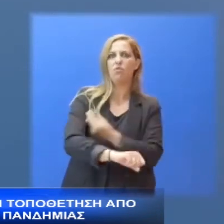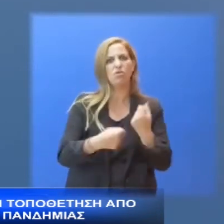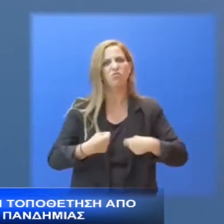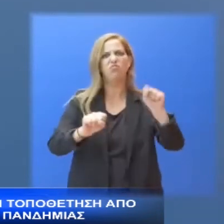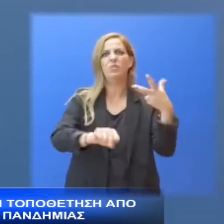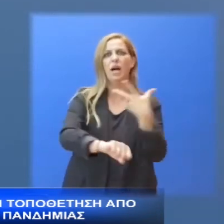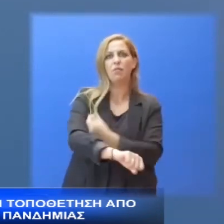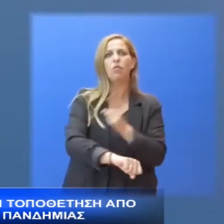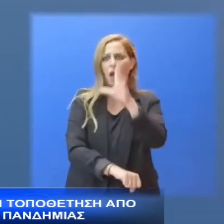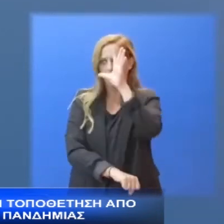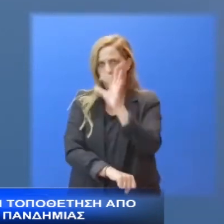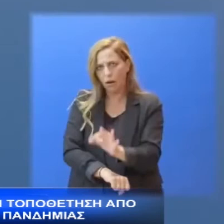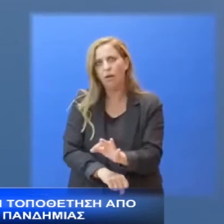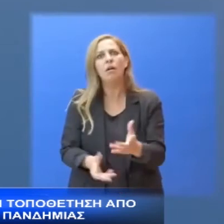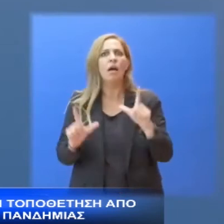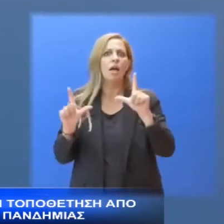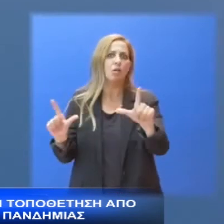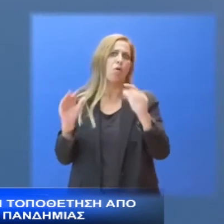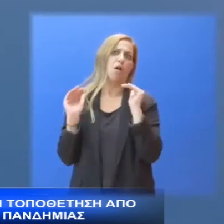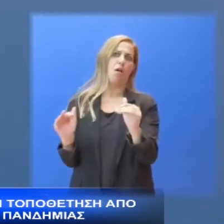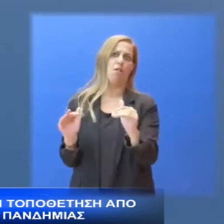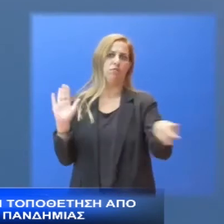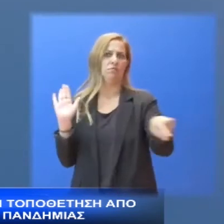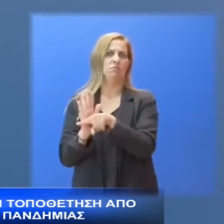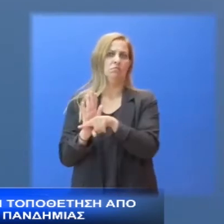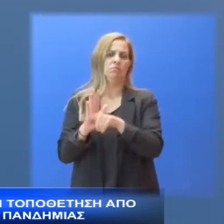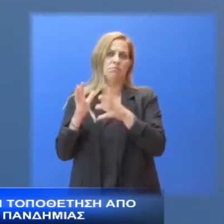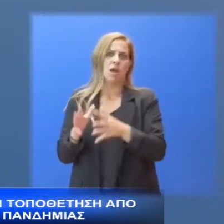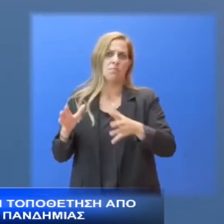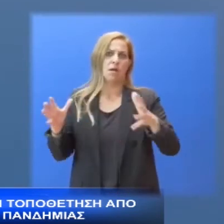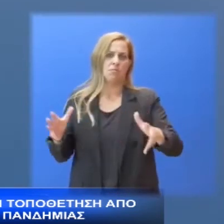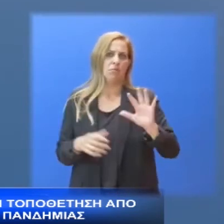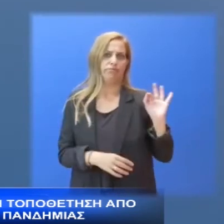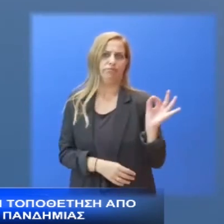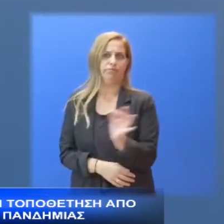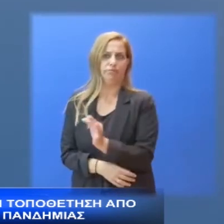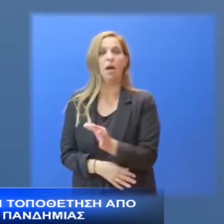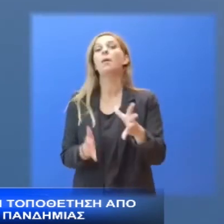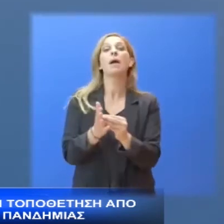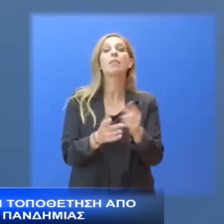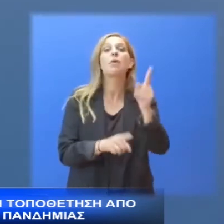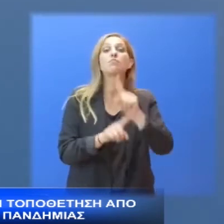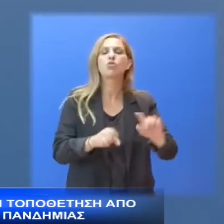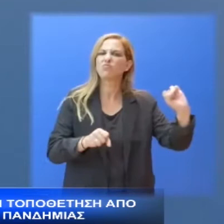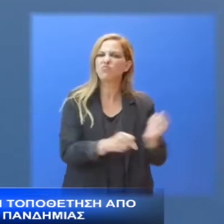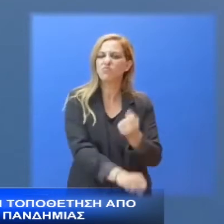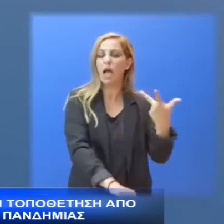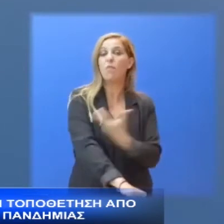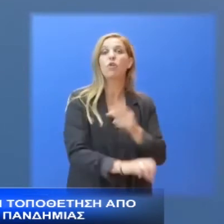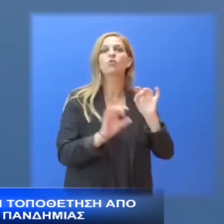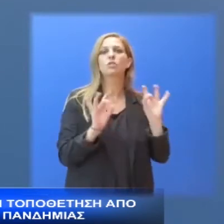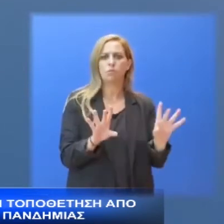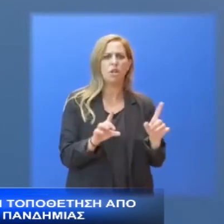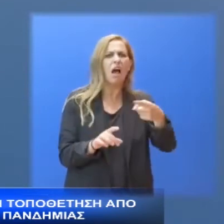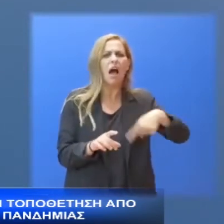αρνούνται να εμβολιαστούν. Και η πραγματικότητα αυτή δείχνει δύο πράγματα για όσους επιμένουν να μην εμβολιάζονται. Είτε θα εμβολιαστούν,